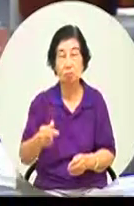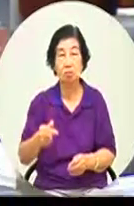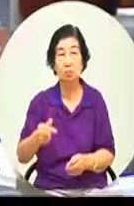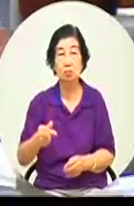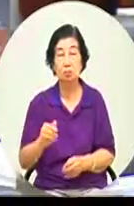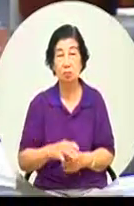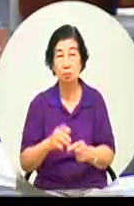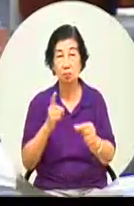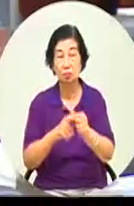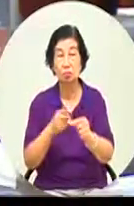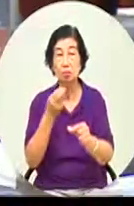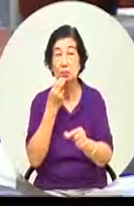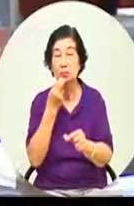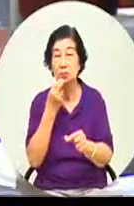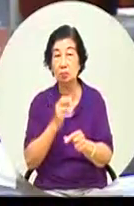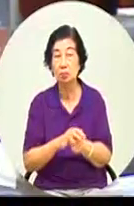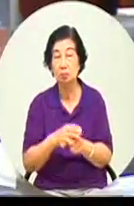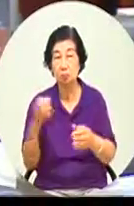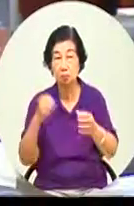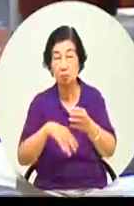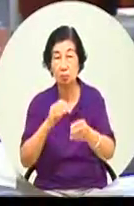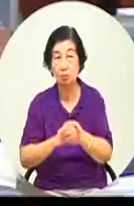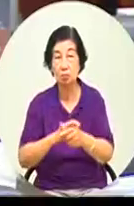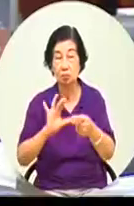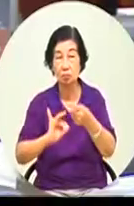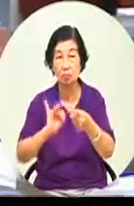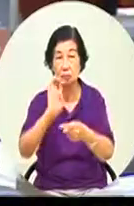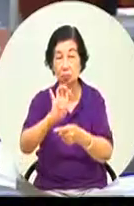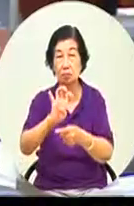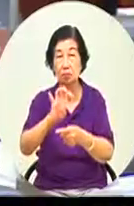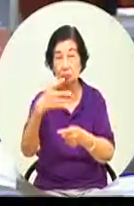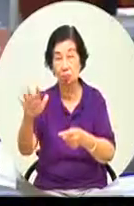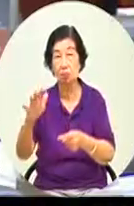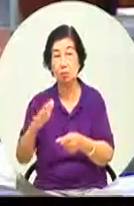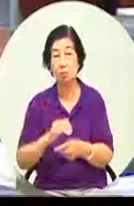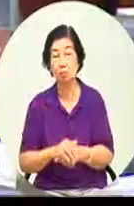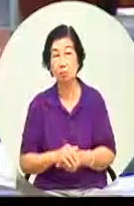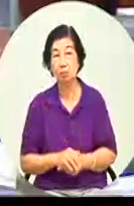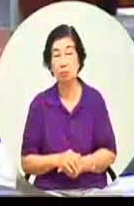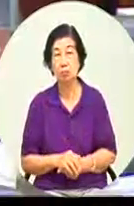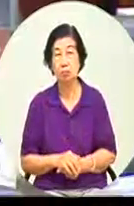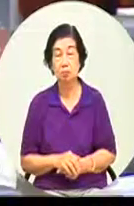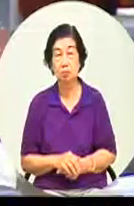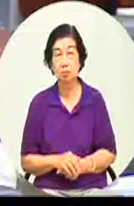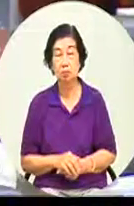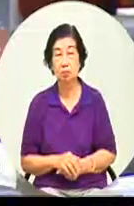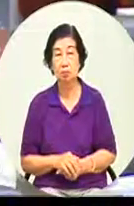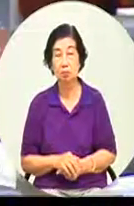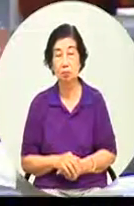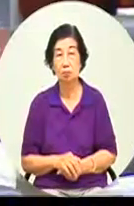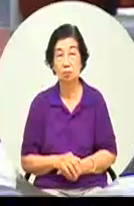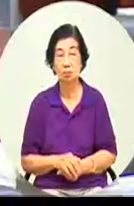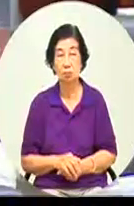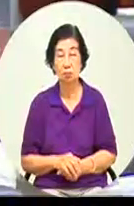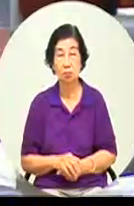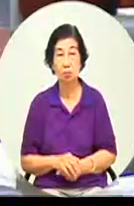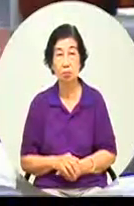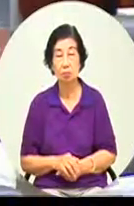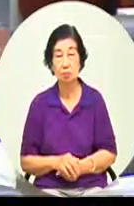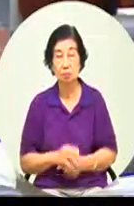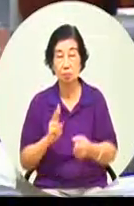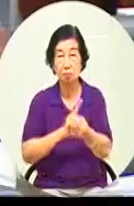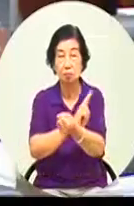中钢就占了，好像中钢占了40%几吧，中钢。啊，所以像这个啦吼，林园